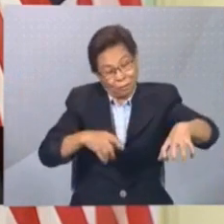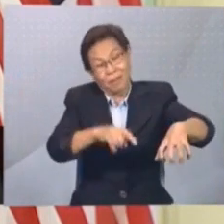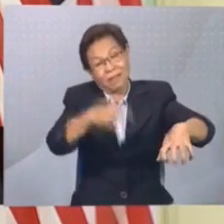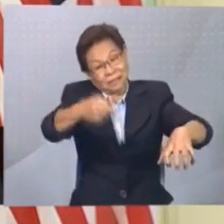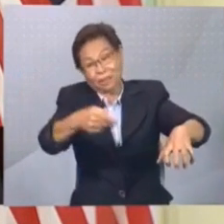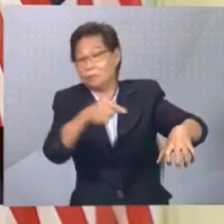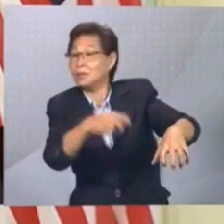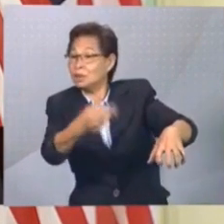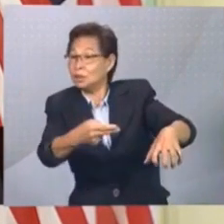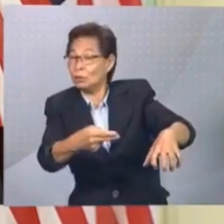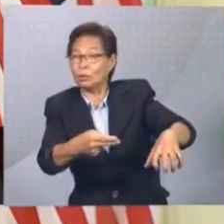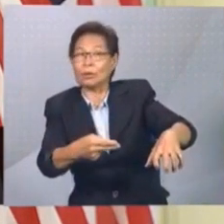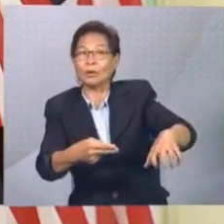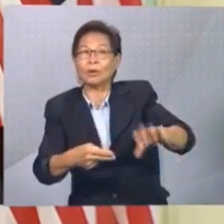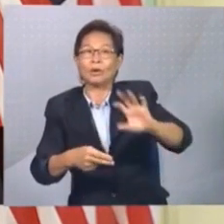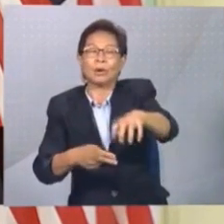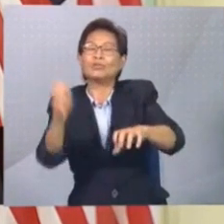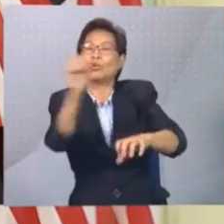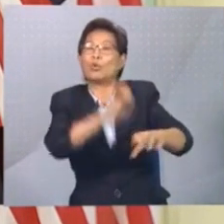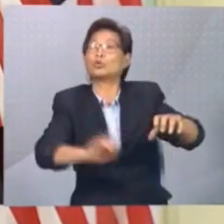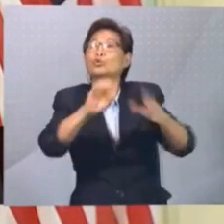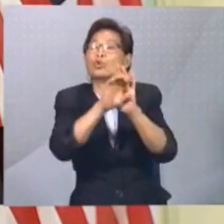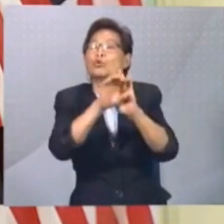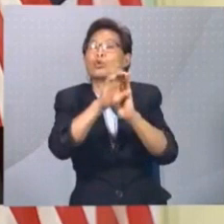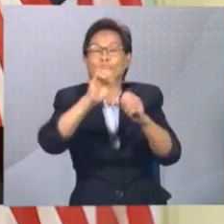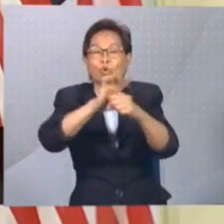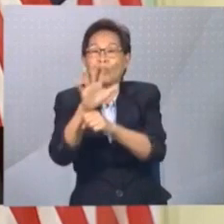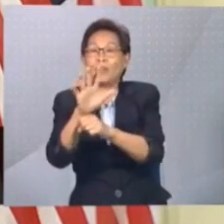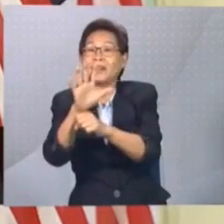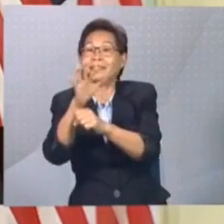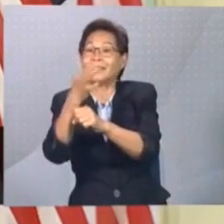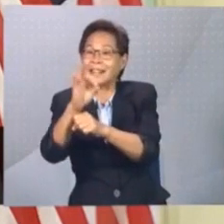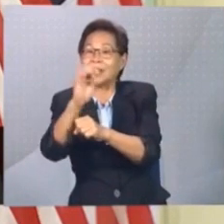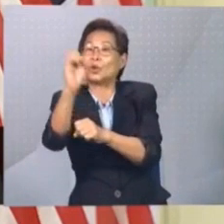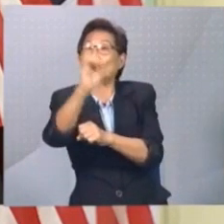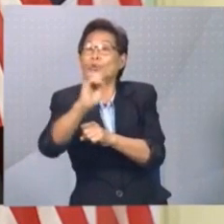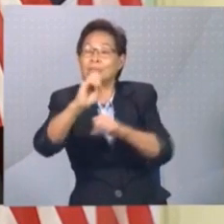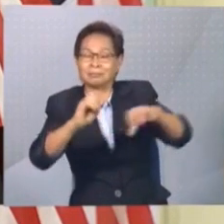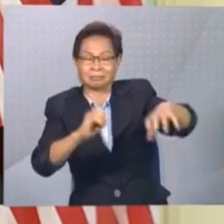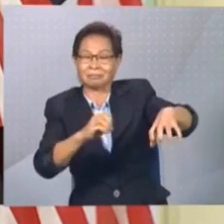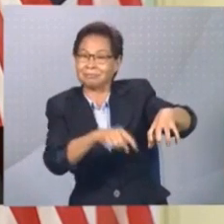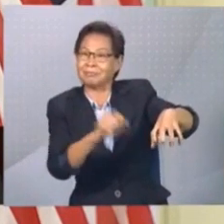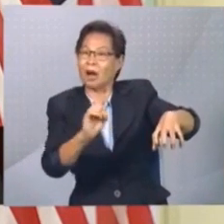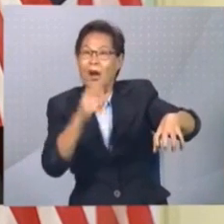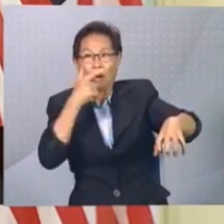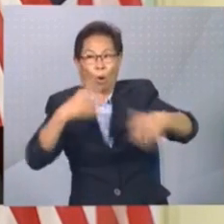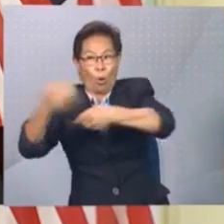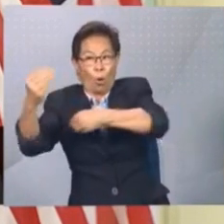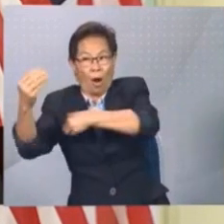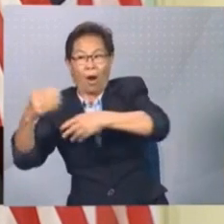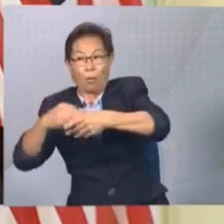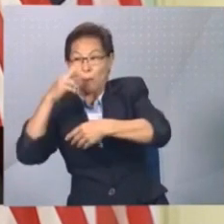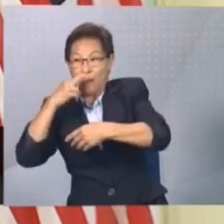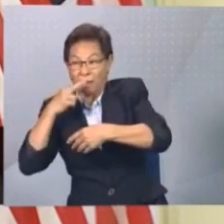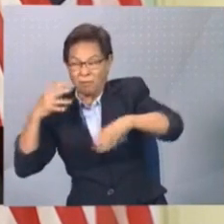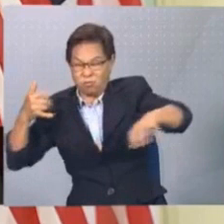hijau, zero ataupun kosong, sifar COVID-19 positif ini, tentu mereka tidak mahu mungkin orang luar datang daripada zon